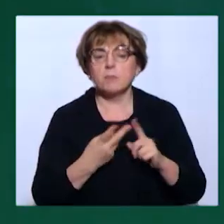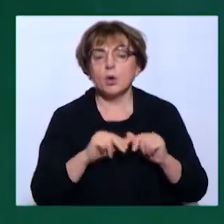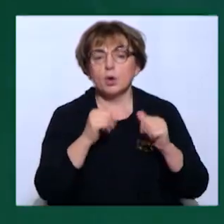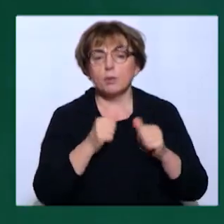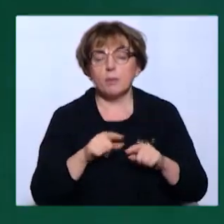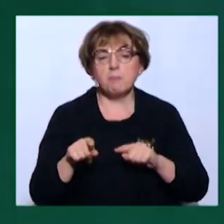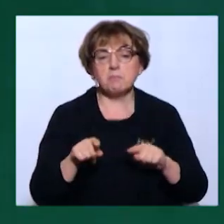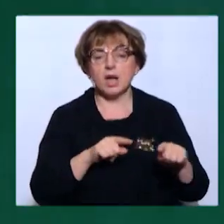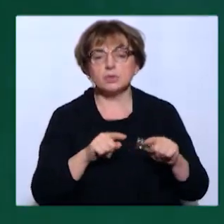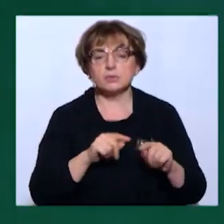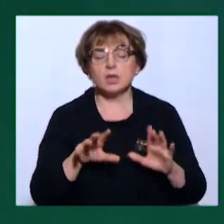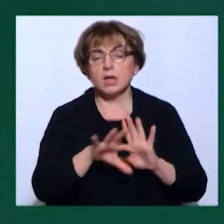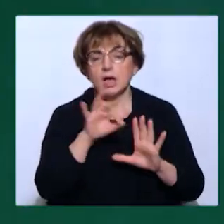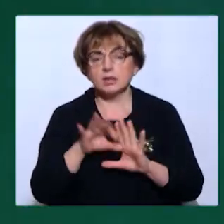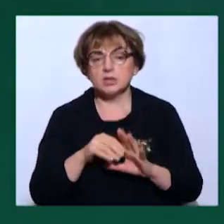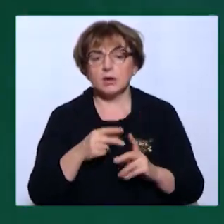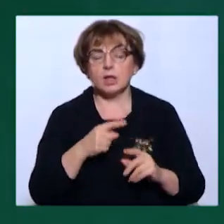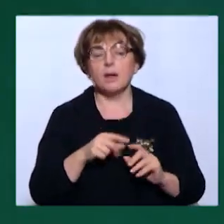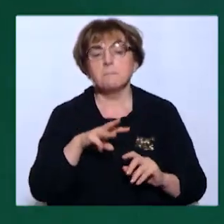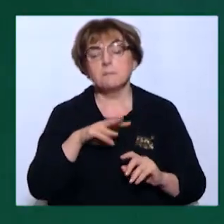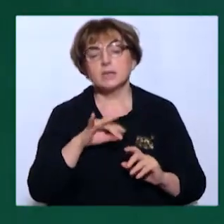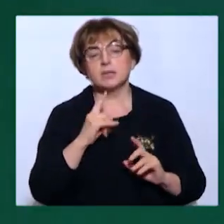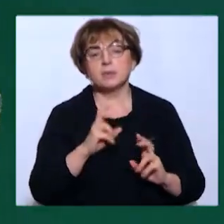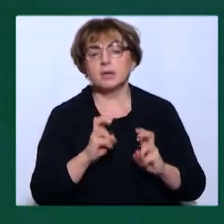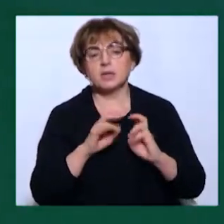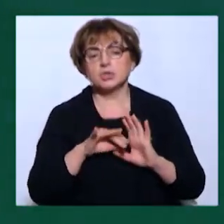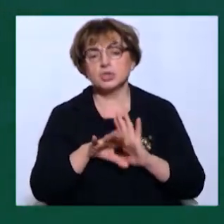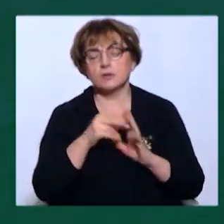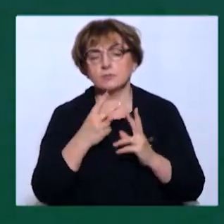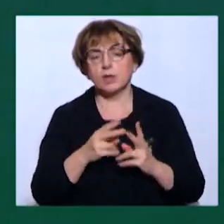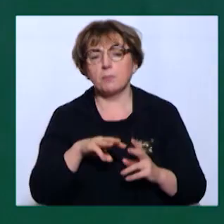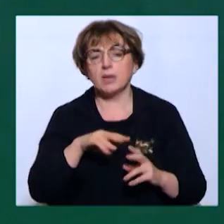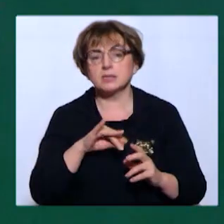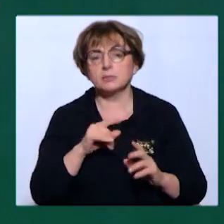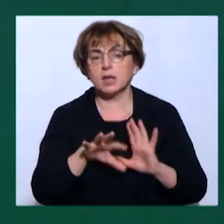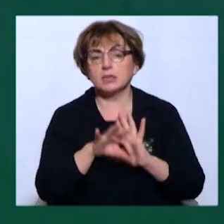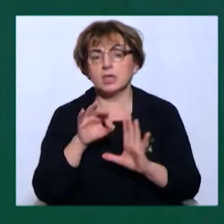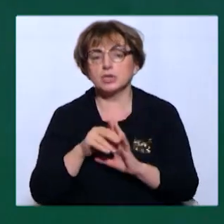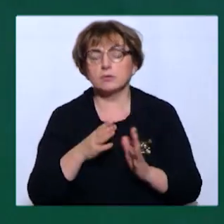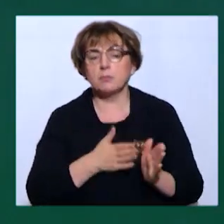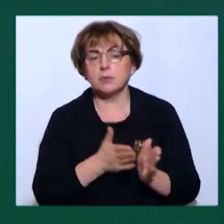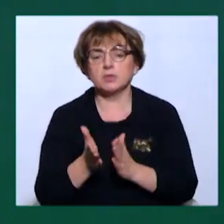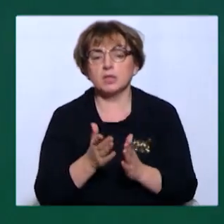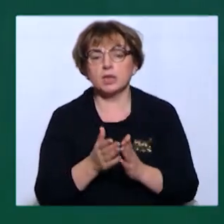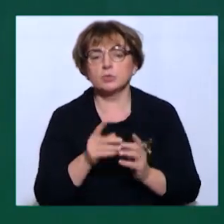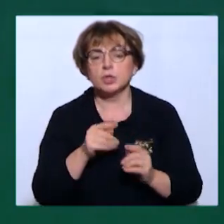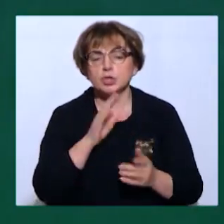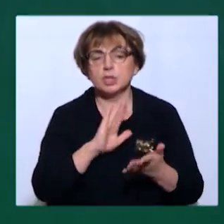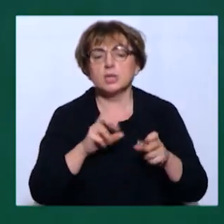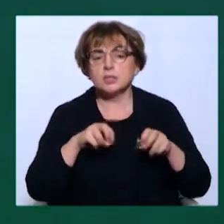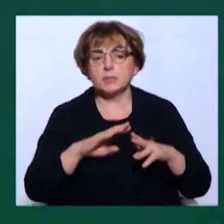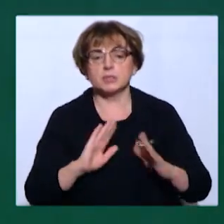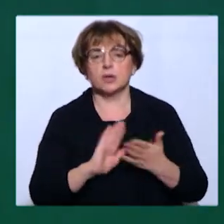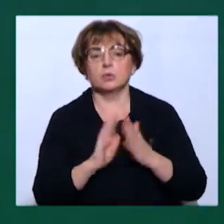არის მამოძრავებელი გადარჩევა. განვიხილოთ მასტაბილიზებელი გადარჩევა. მასტაბილიზებელი გადარჩევა მიმდინარეობს ისეთ